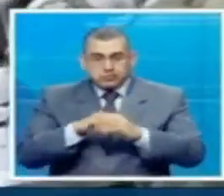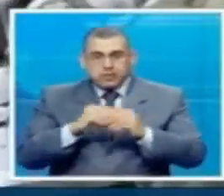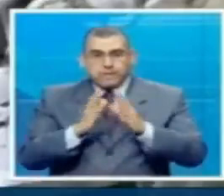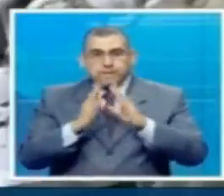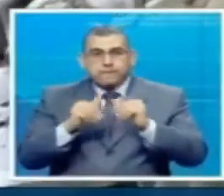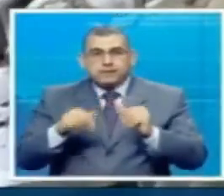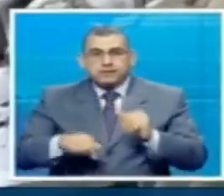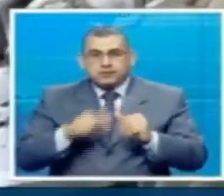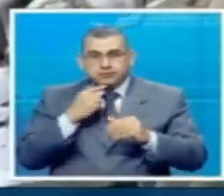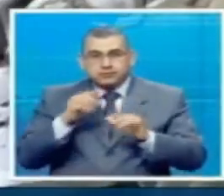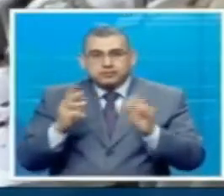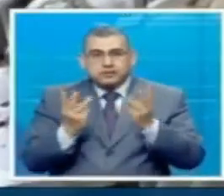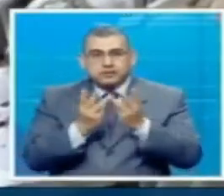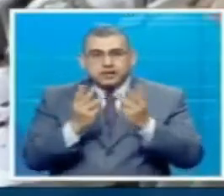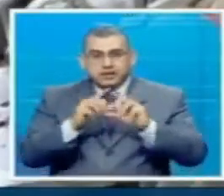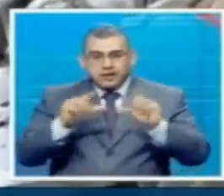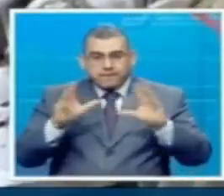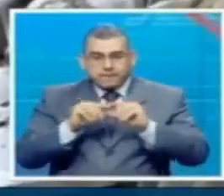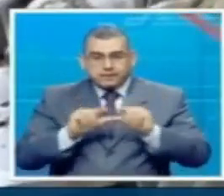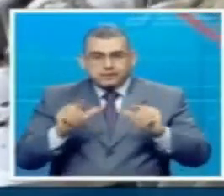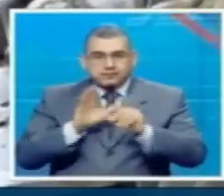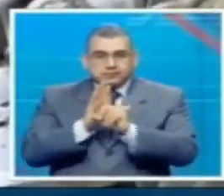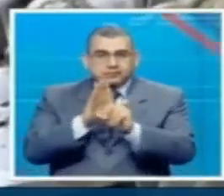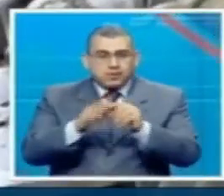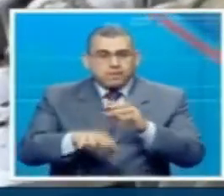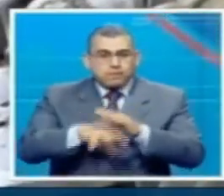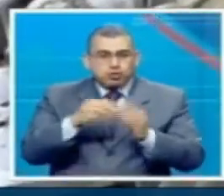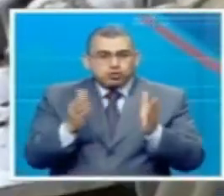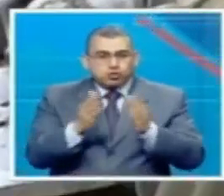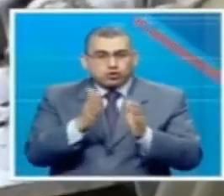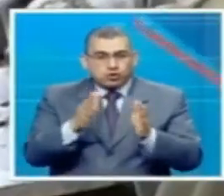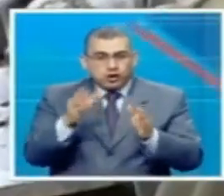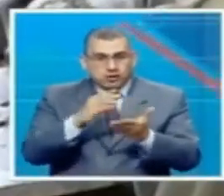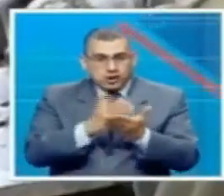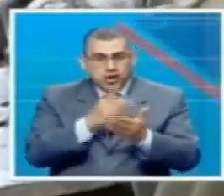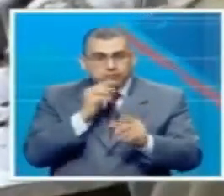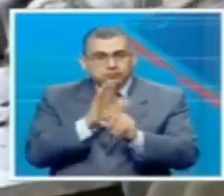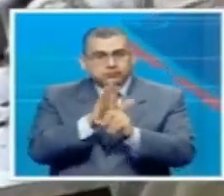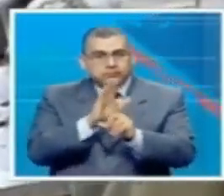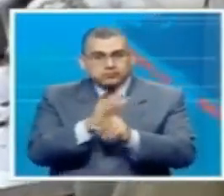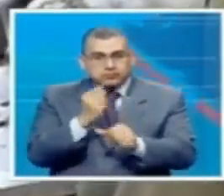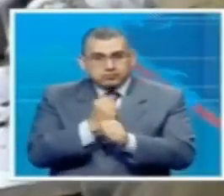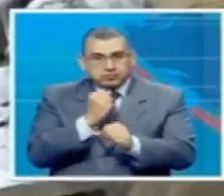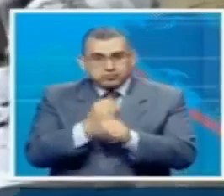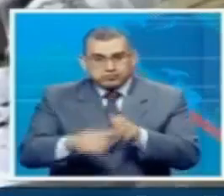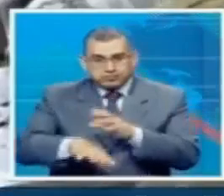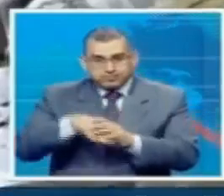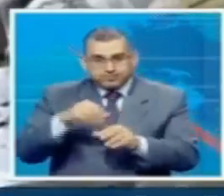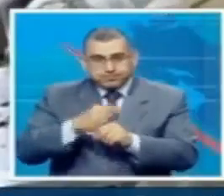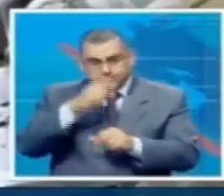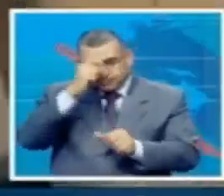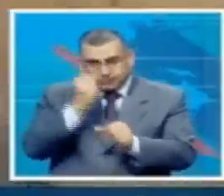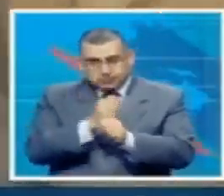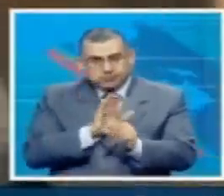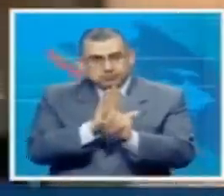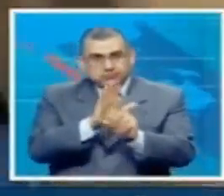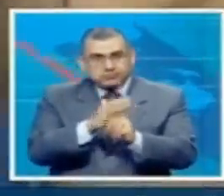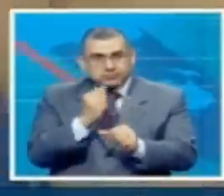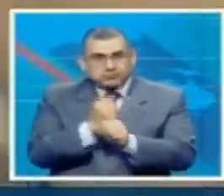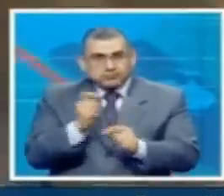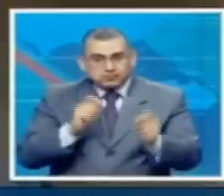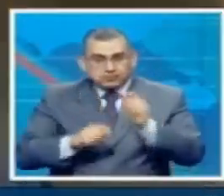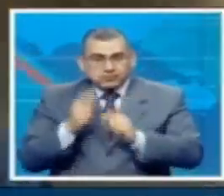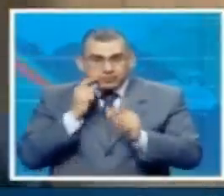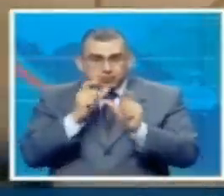منصه اطلقتها الدوله لدعم المشروعات الصغيره والمتوسطه الندوه تناولت جهودها لا سما في مجال الاهتمام